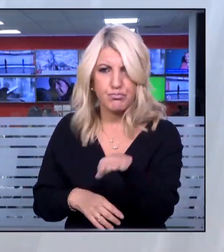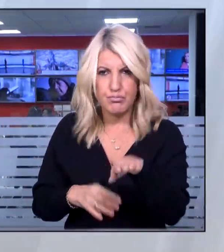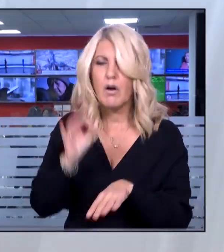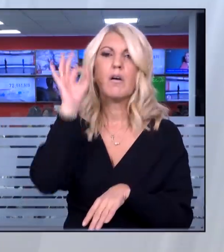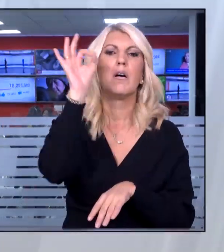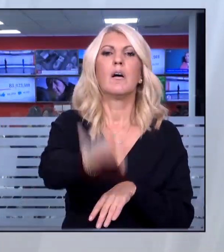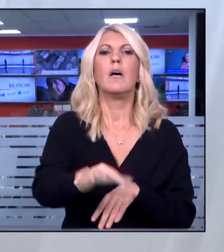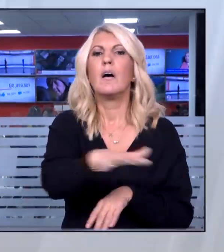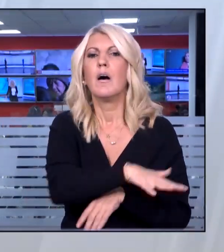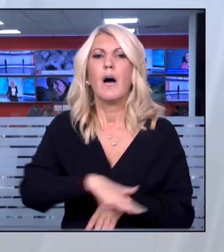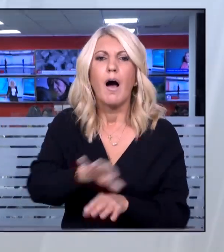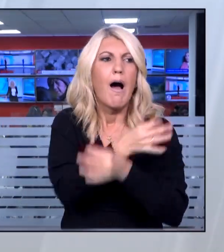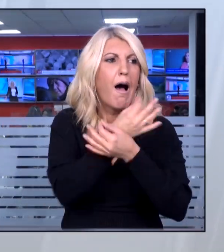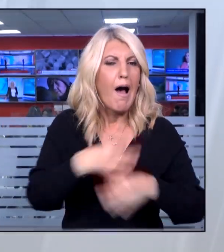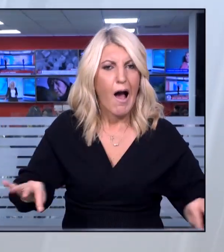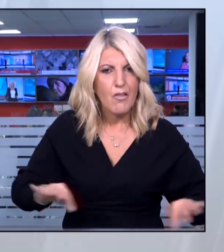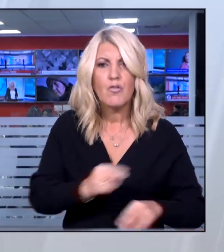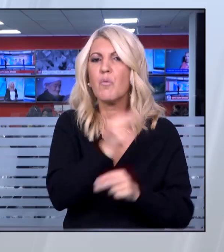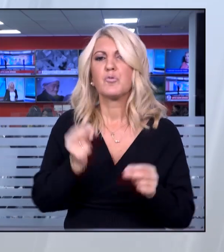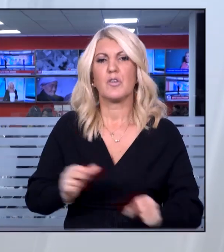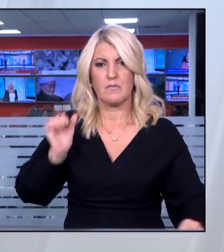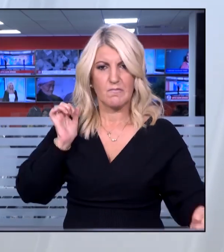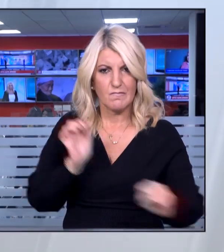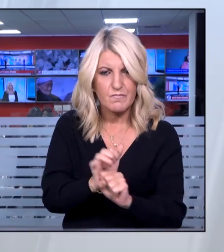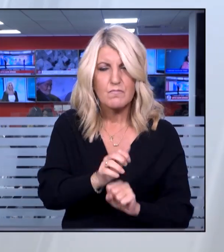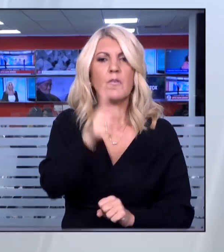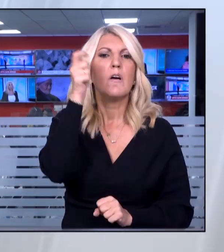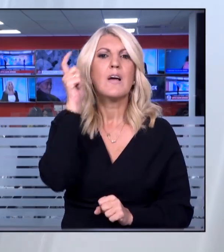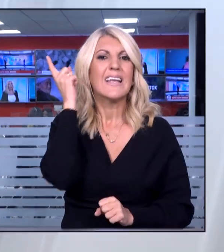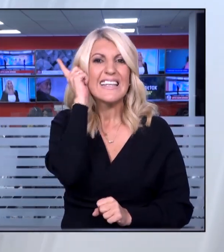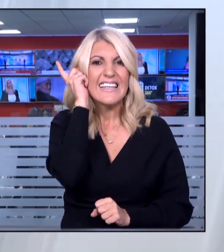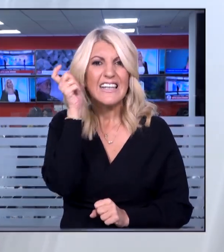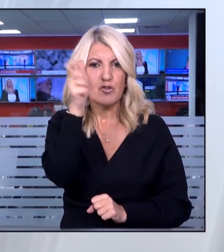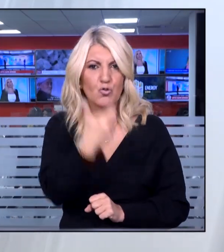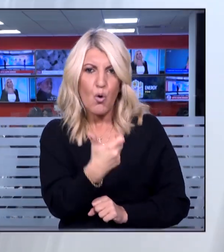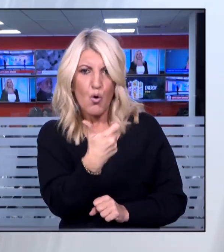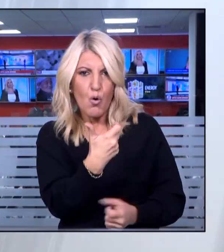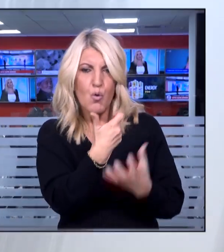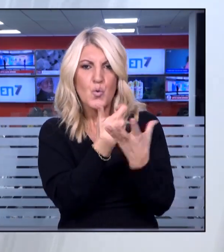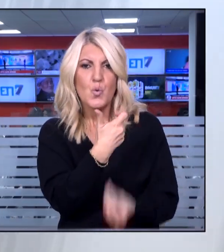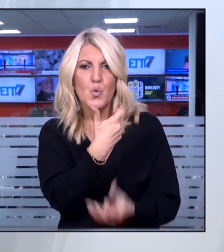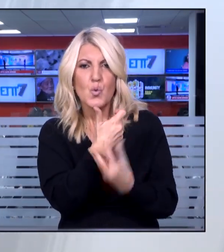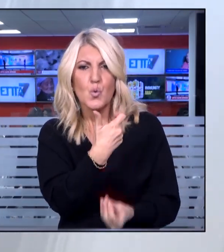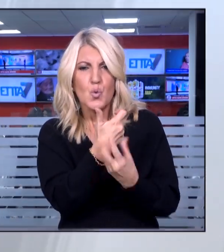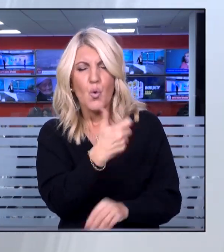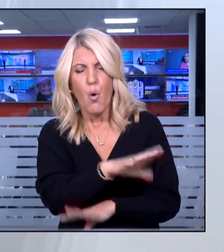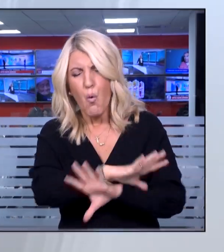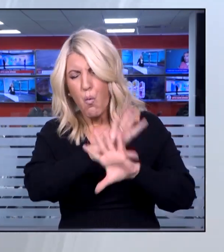πράξη τους, βιντεοσκοπώντας μάλιστα τα πάντα στο κινητό. Σε βάρος τους έχει